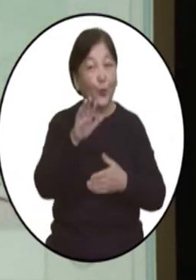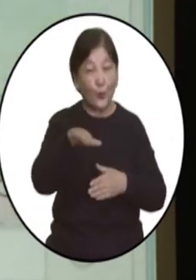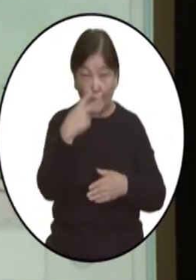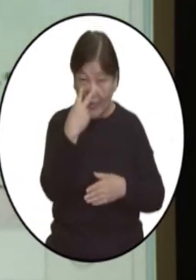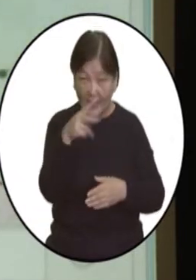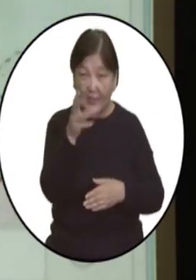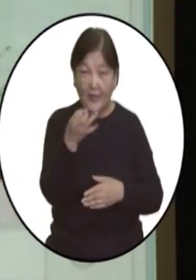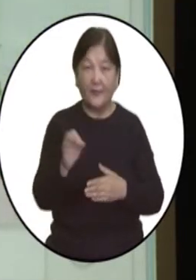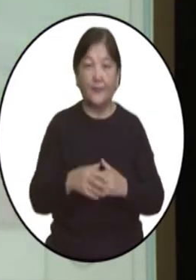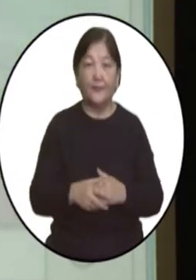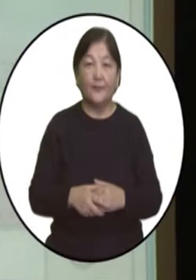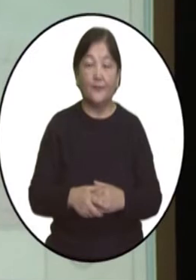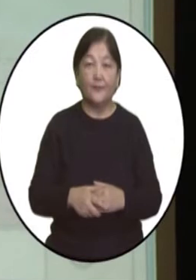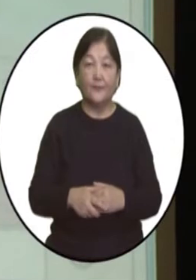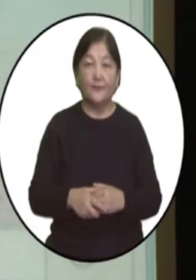Хараарай.